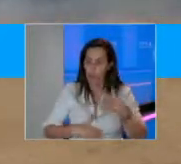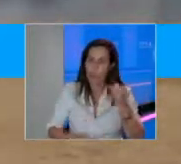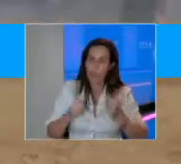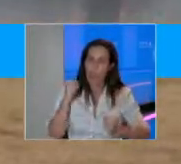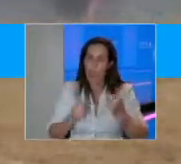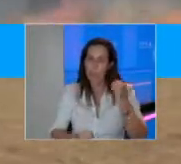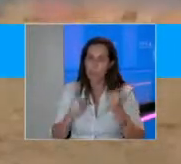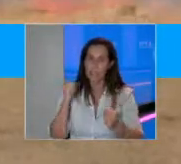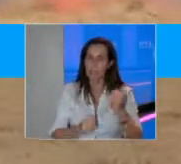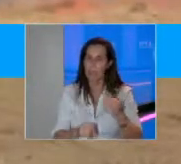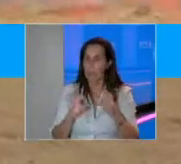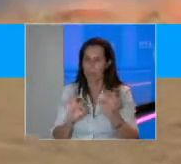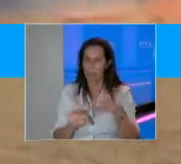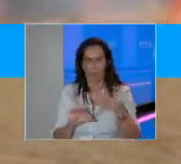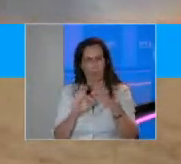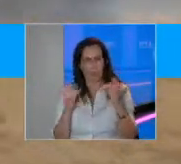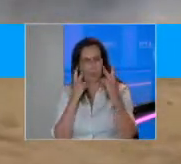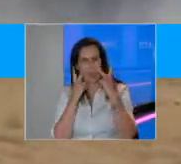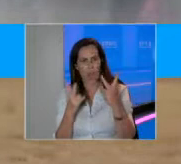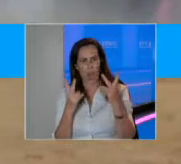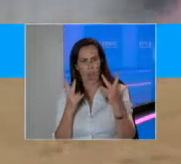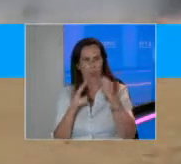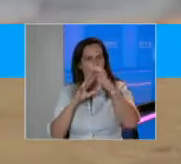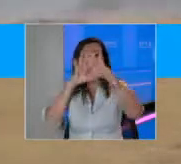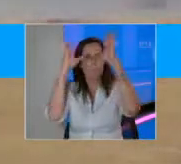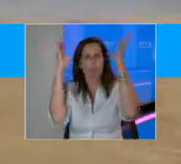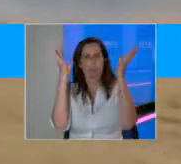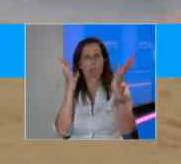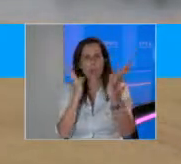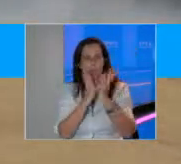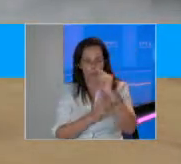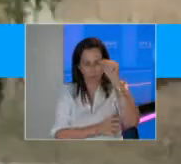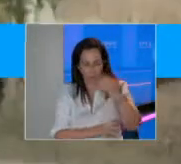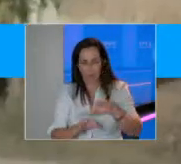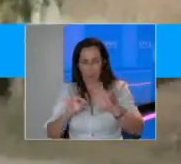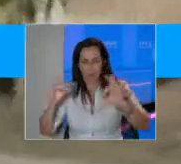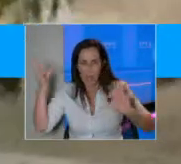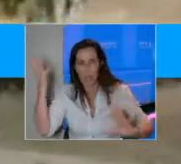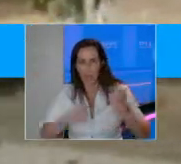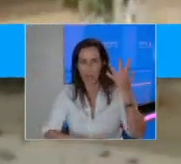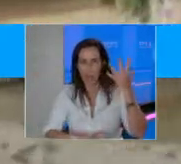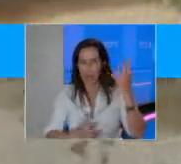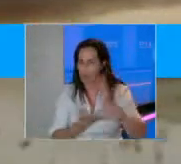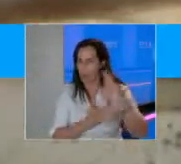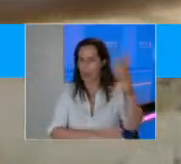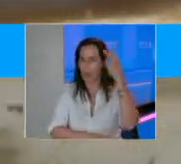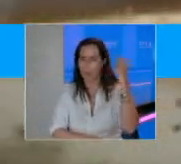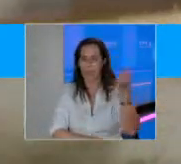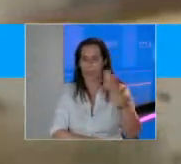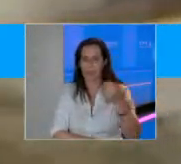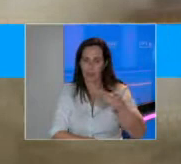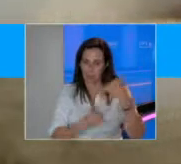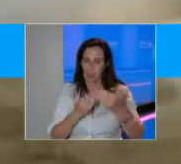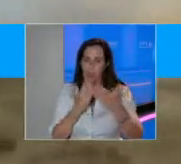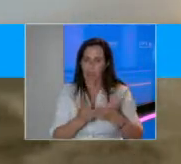הריצה, בעצם אני מתחיל לראות בלון שנוחת ומתחיל להדליק את היער. הקפצתי את כל הכוחות, אז עכשיו אני עם